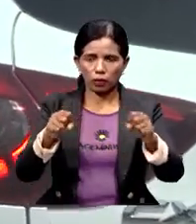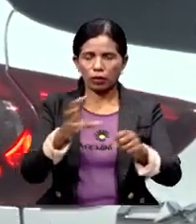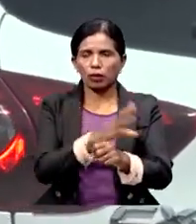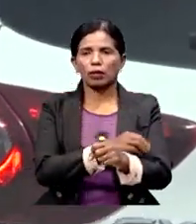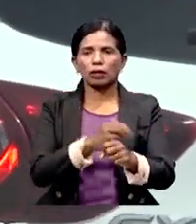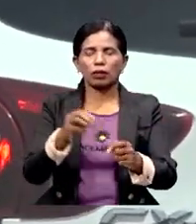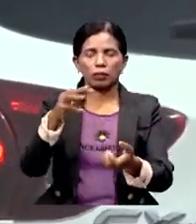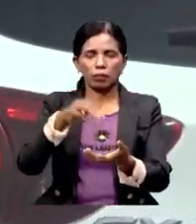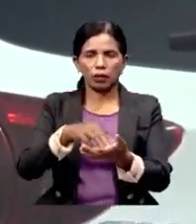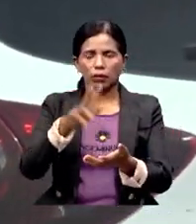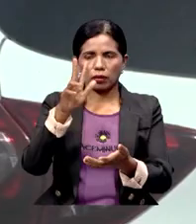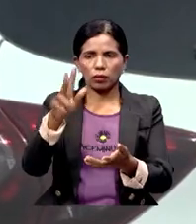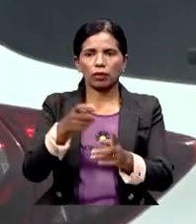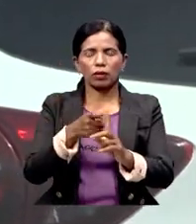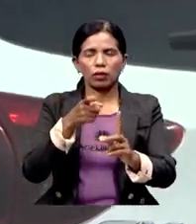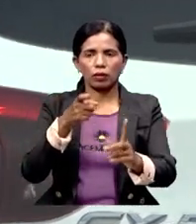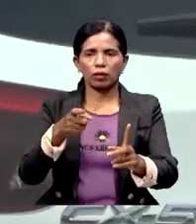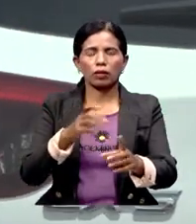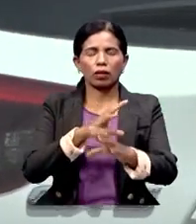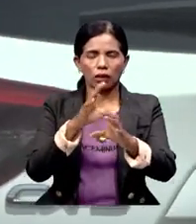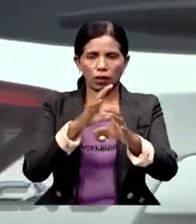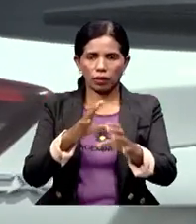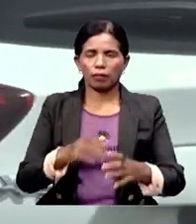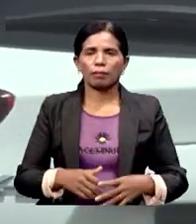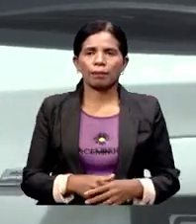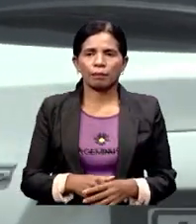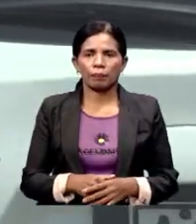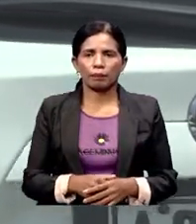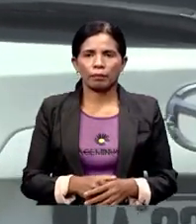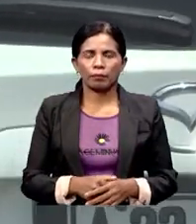kuaze milion tolu husi tasha ba kareta. Ekipa kobertura ZMN.